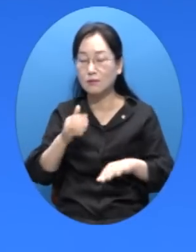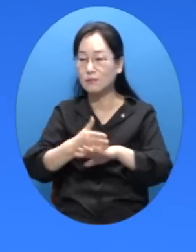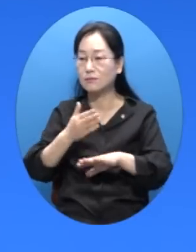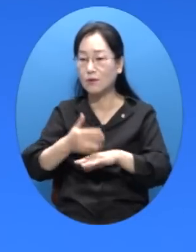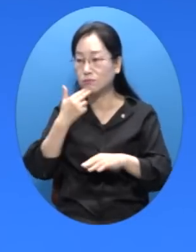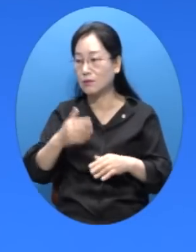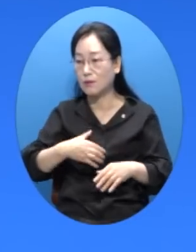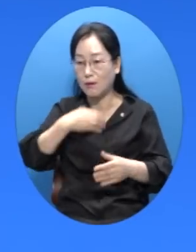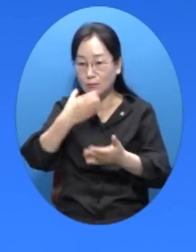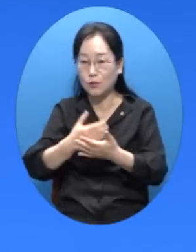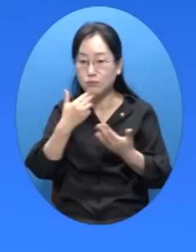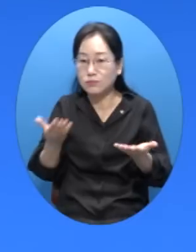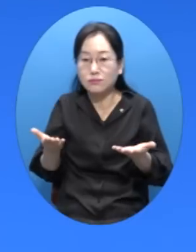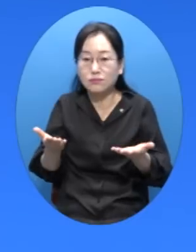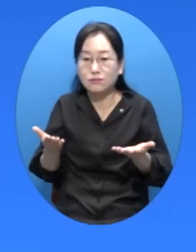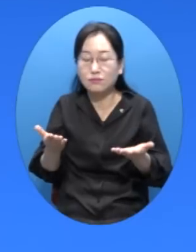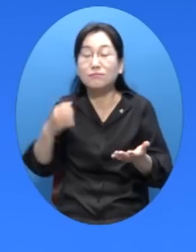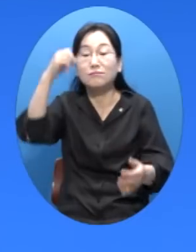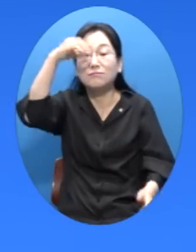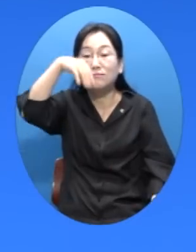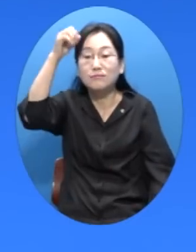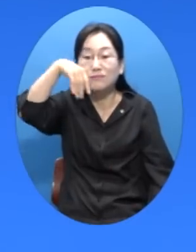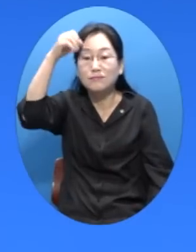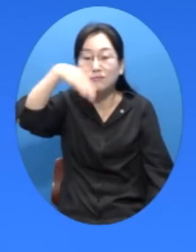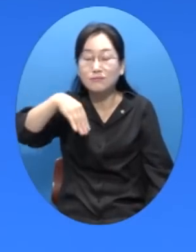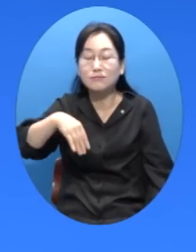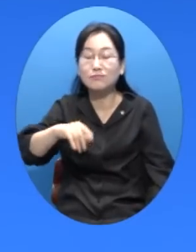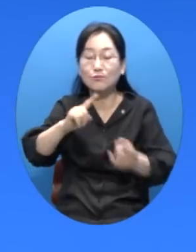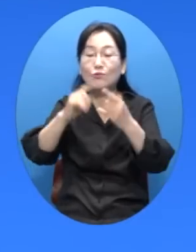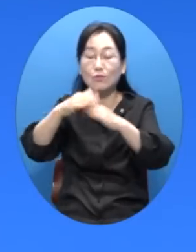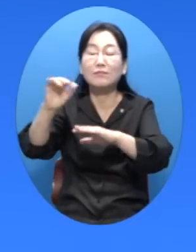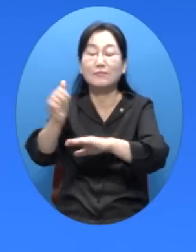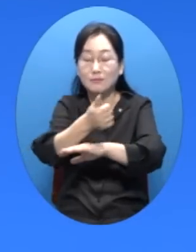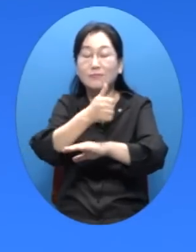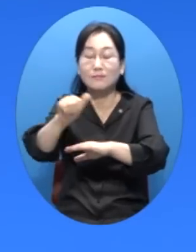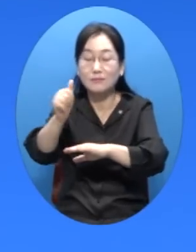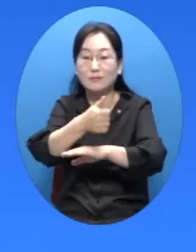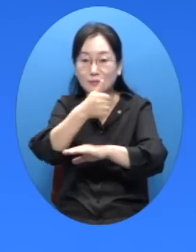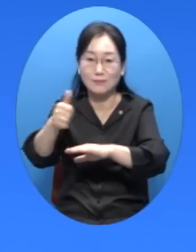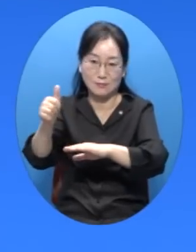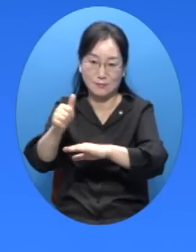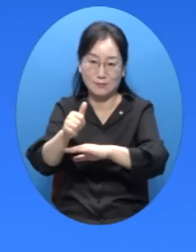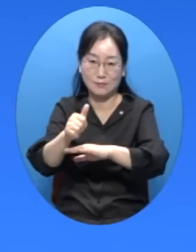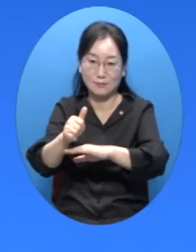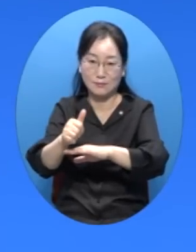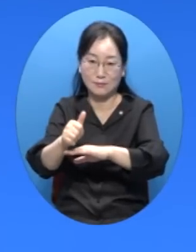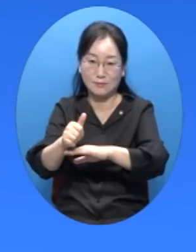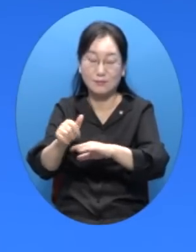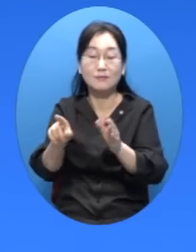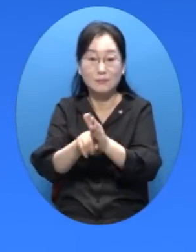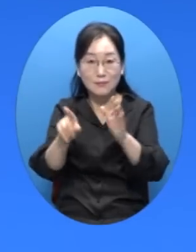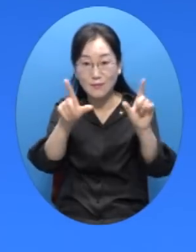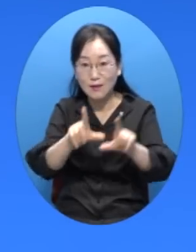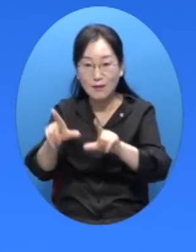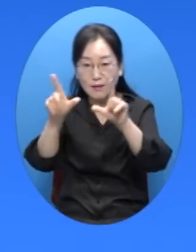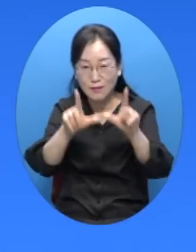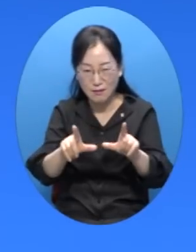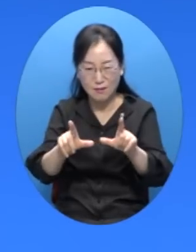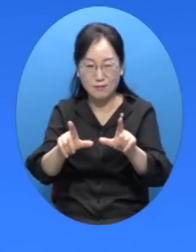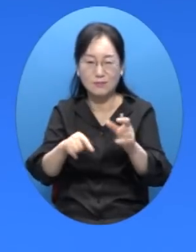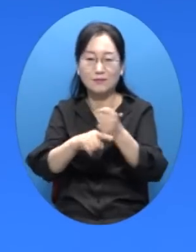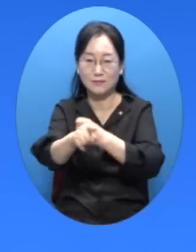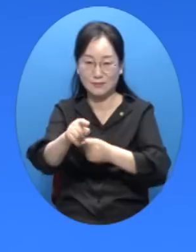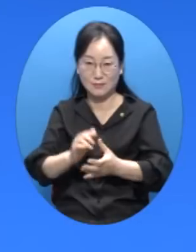없고 감격도 없이 그냥 교회만 왔다 갔다 하는 그런 생활을 하고 있다는 것을 기억해야